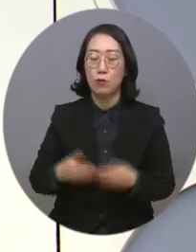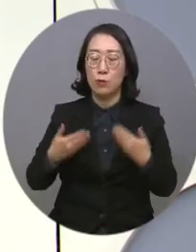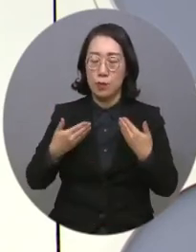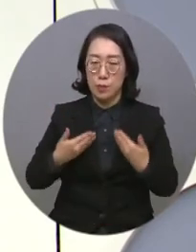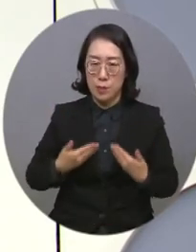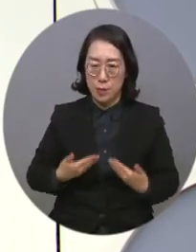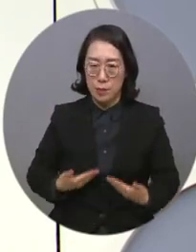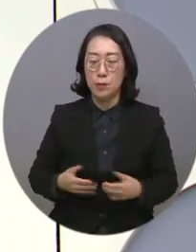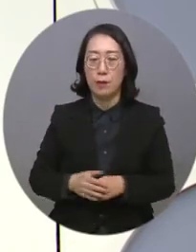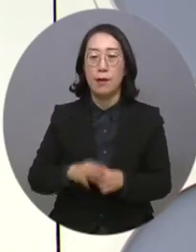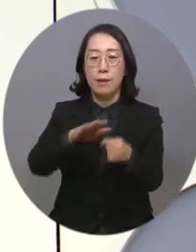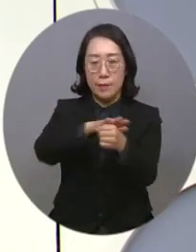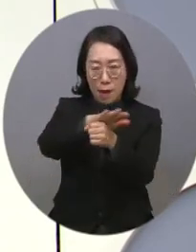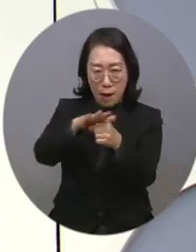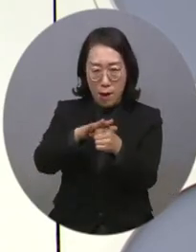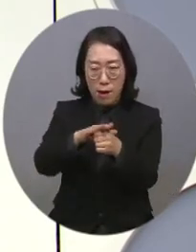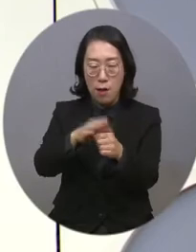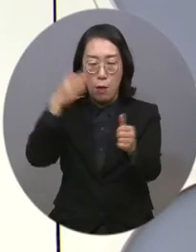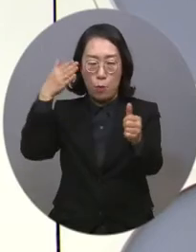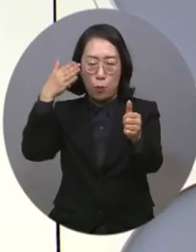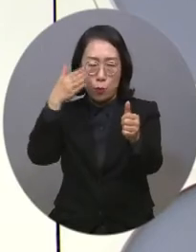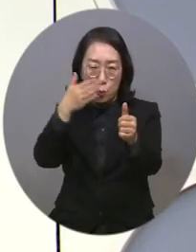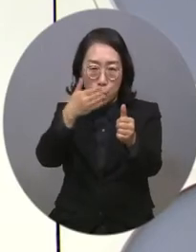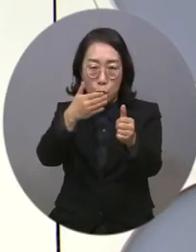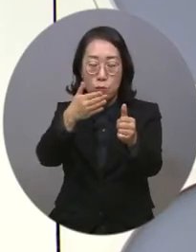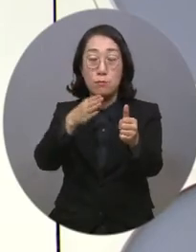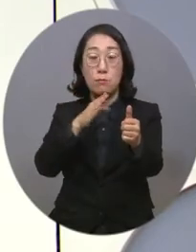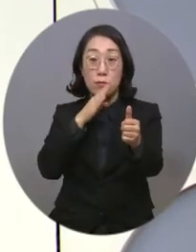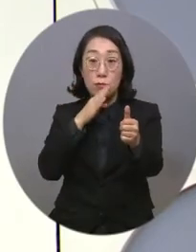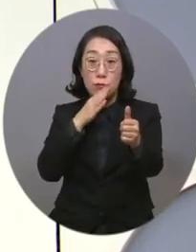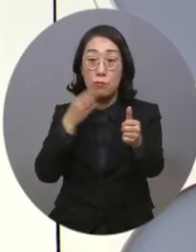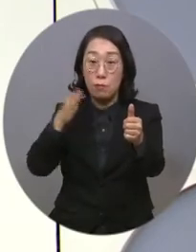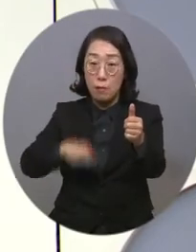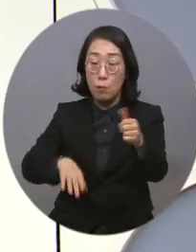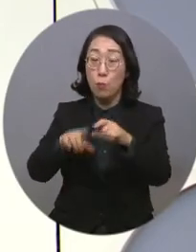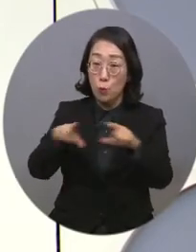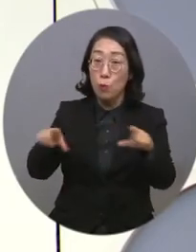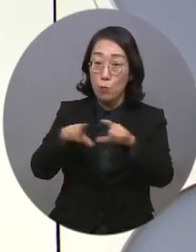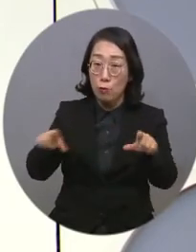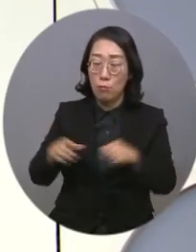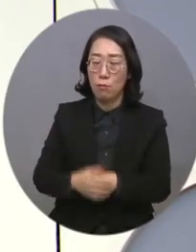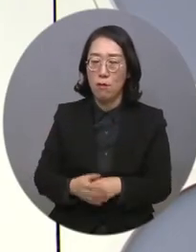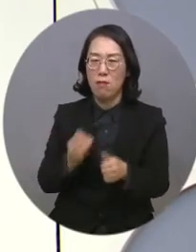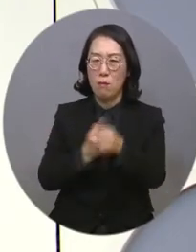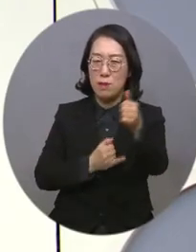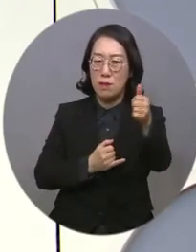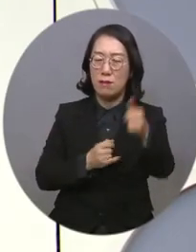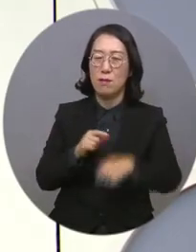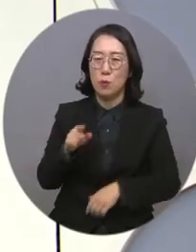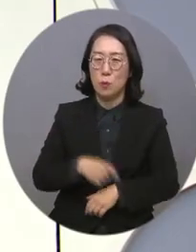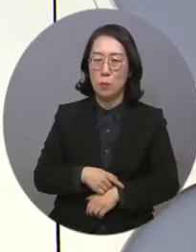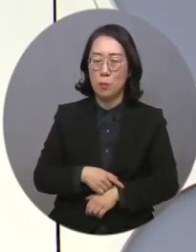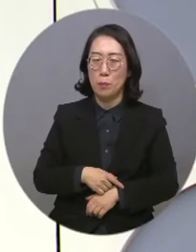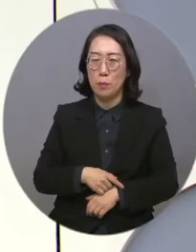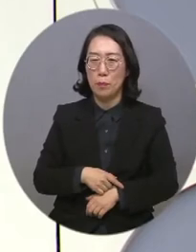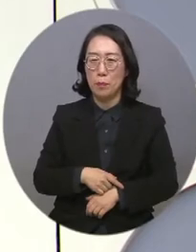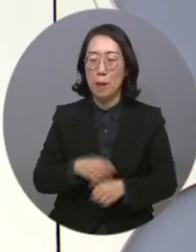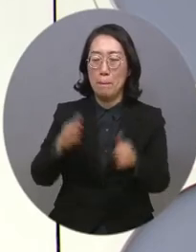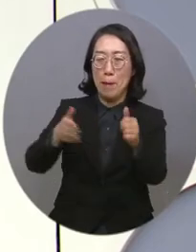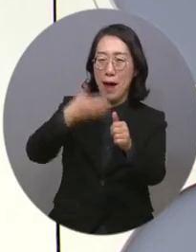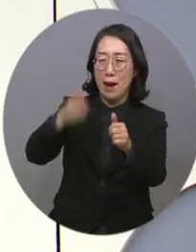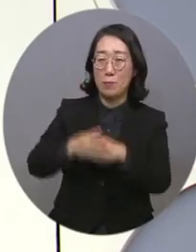보고 사랑도 한 사람 예, 아주 그 심각하게 보고 그럼 뭐 보편적인 얘기죠. 남자들이 약간은 이제 그런 바람둥이 기질이 있고 여자들은